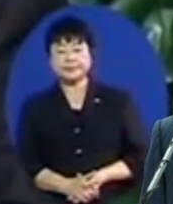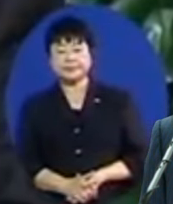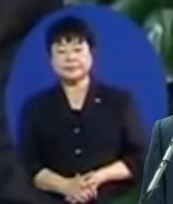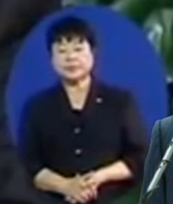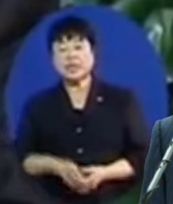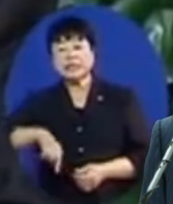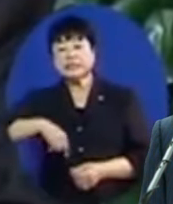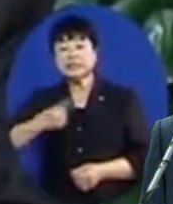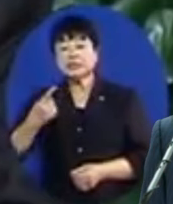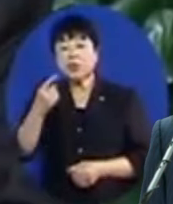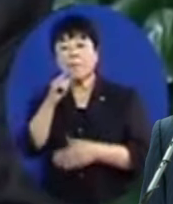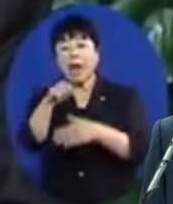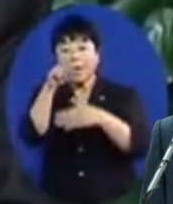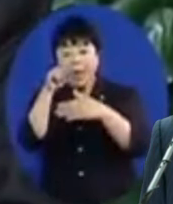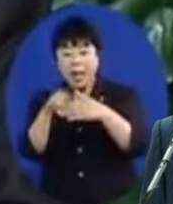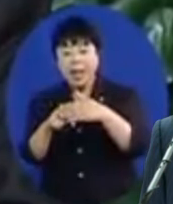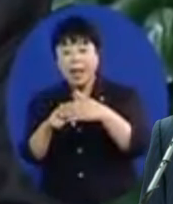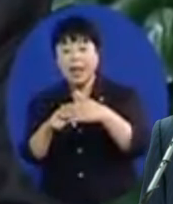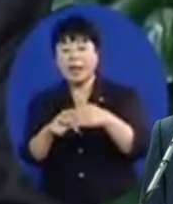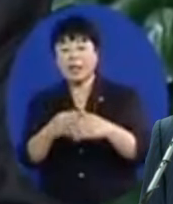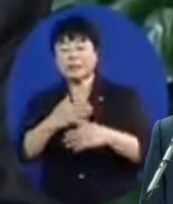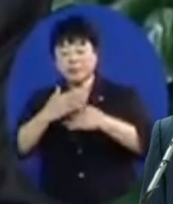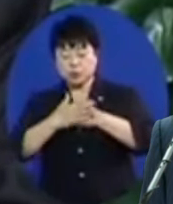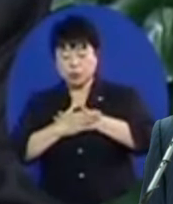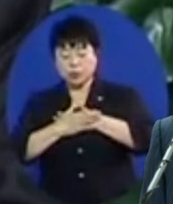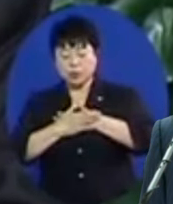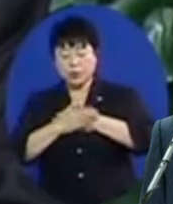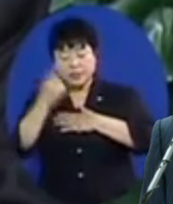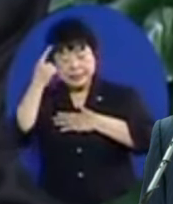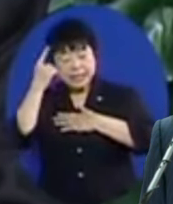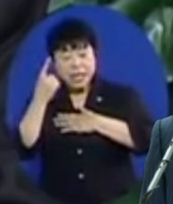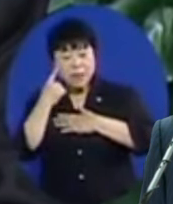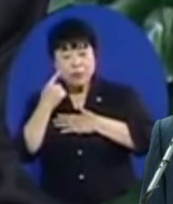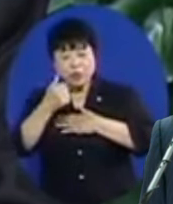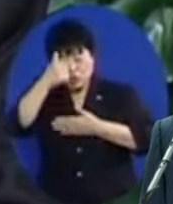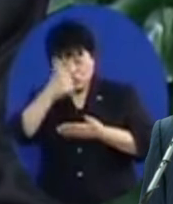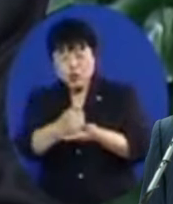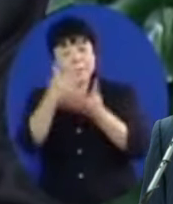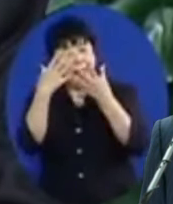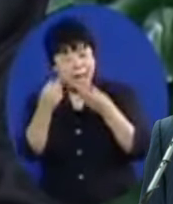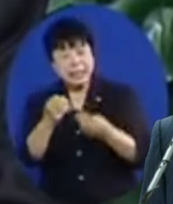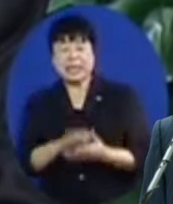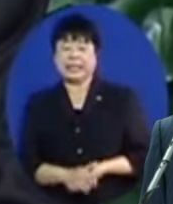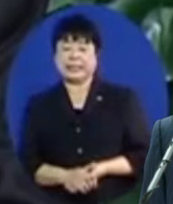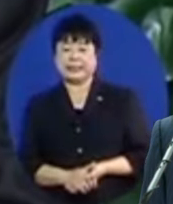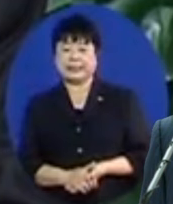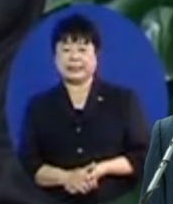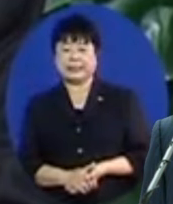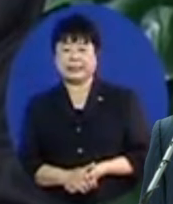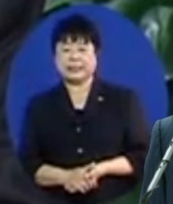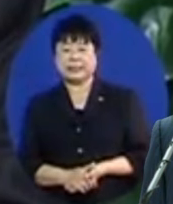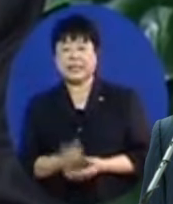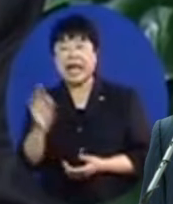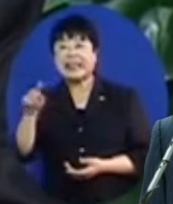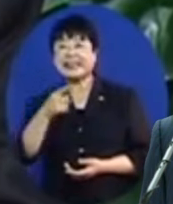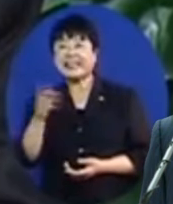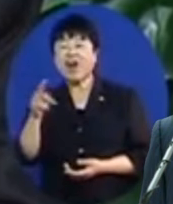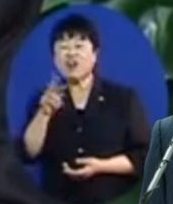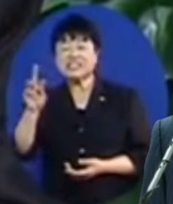우리 스스로를 마음에 가슴에 손을 얹고 생각하면 죄 덩어리지요. 한경희 목사님이